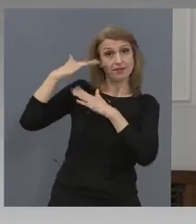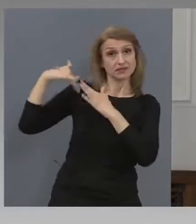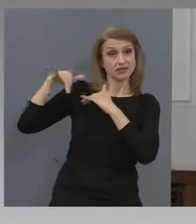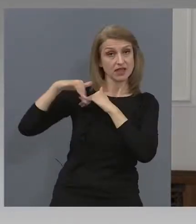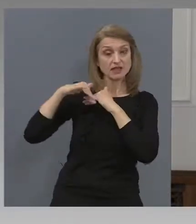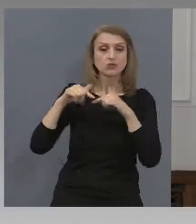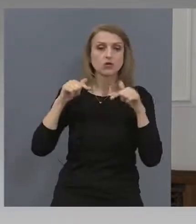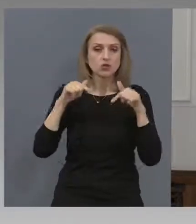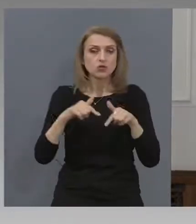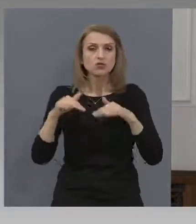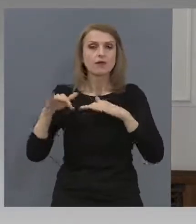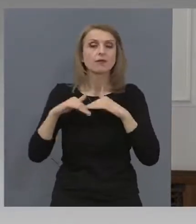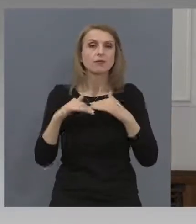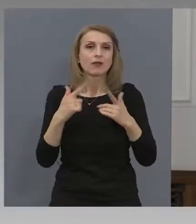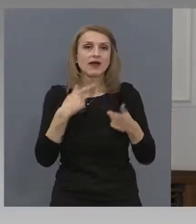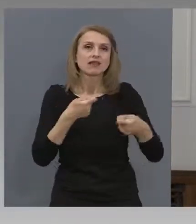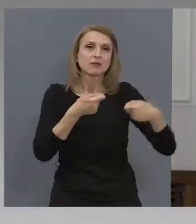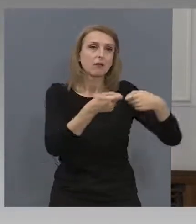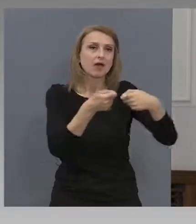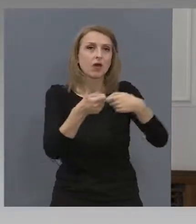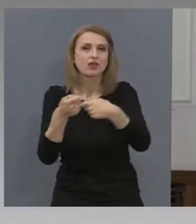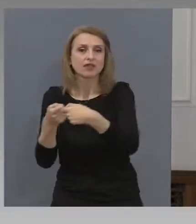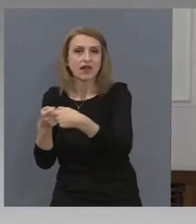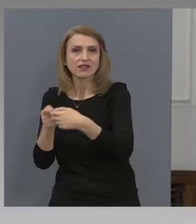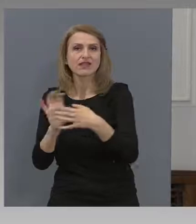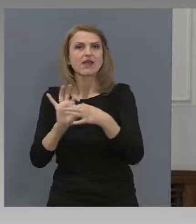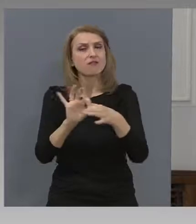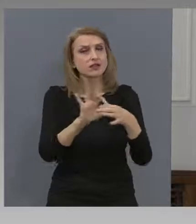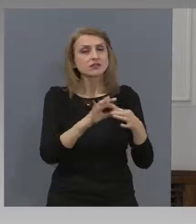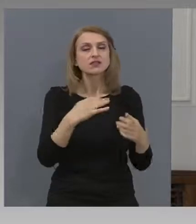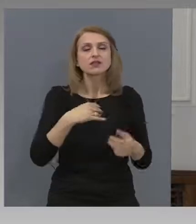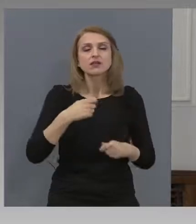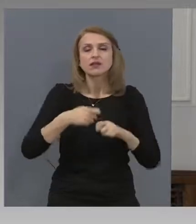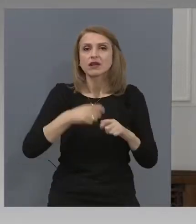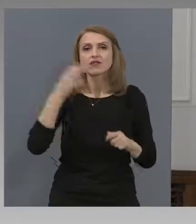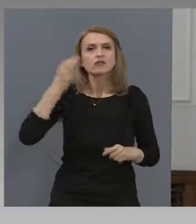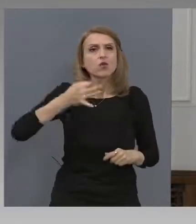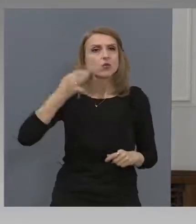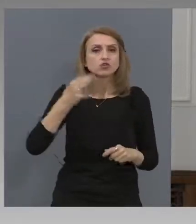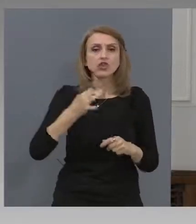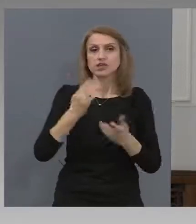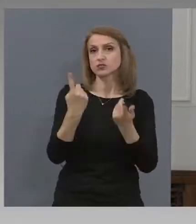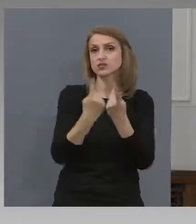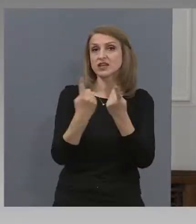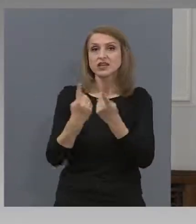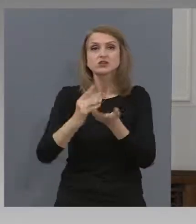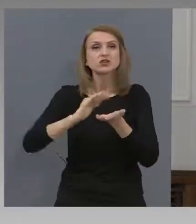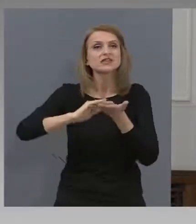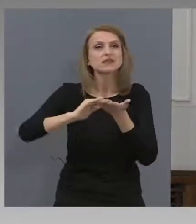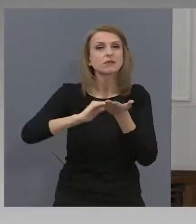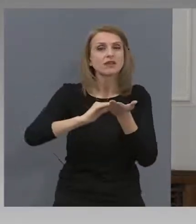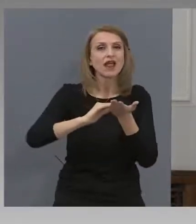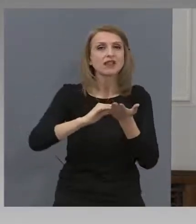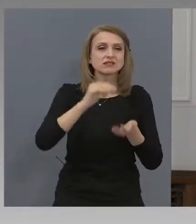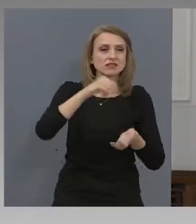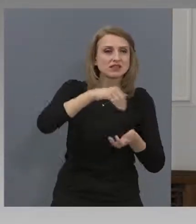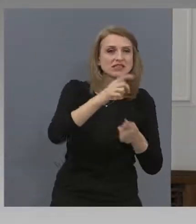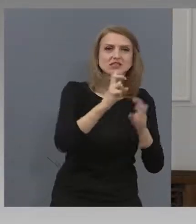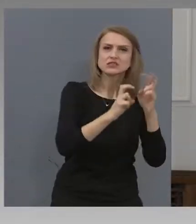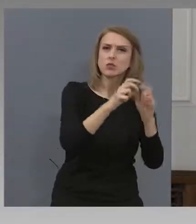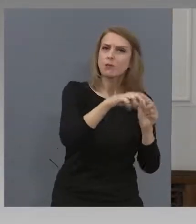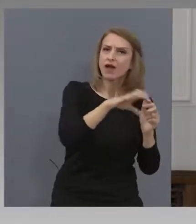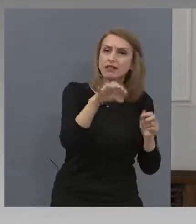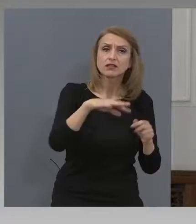се действат за установяване на контакти и връзки. Ние правим срещи с земеделски стопани, които са регистрирани,